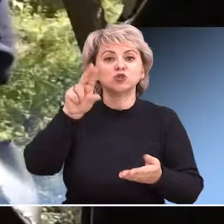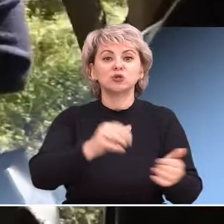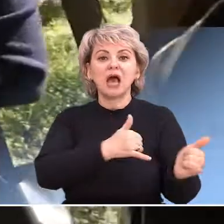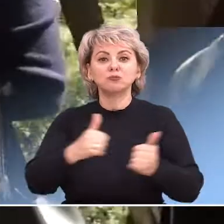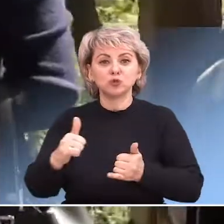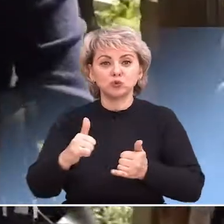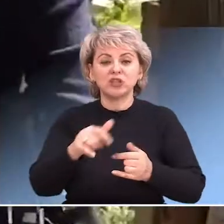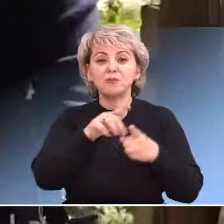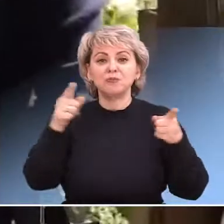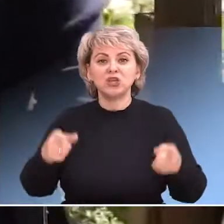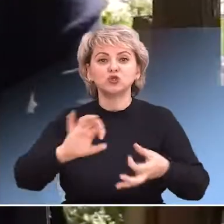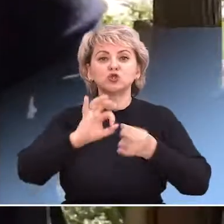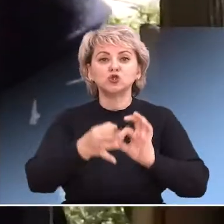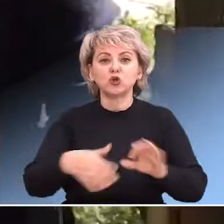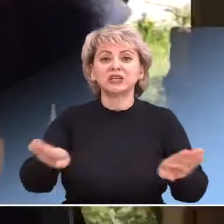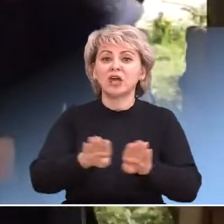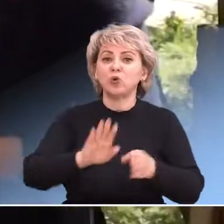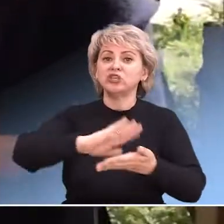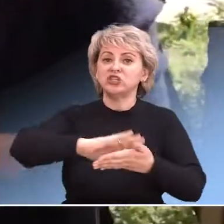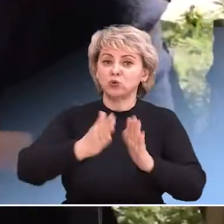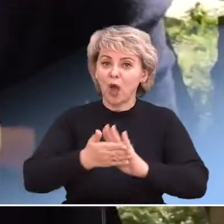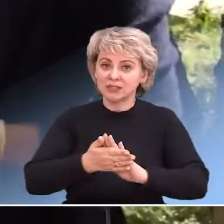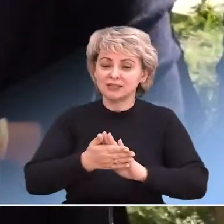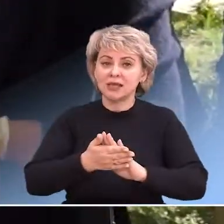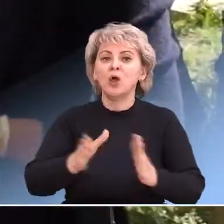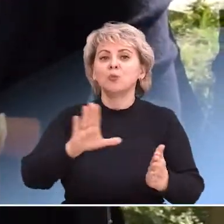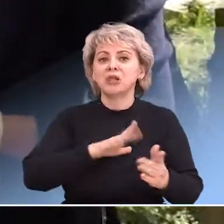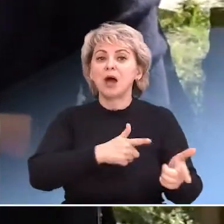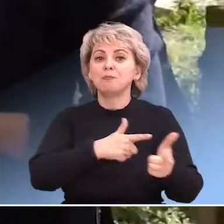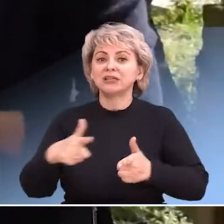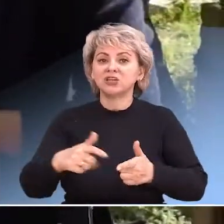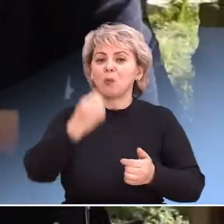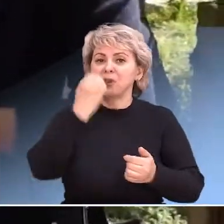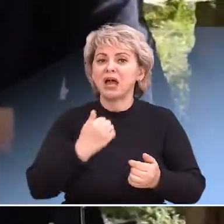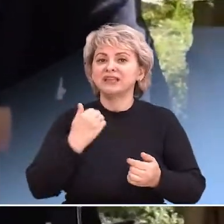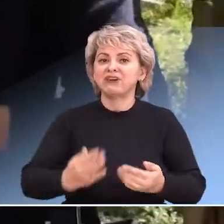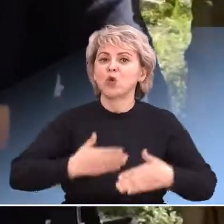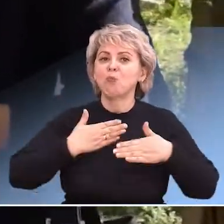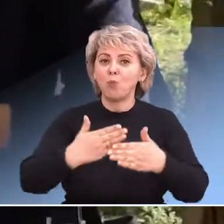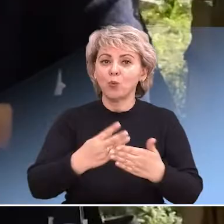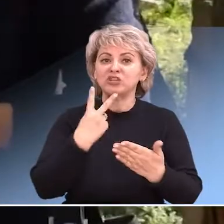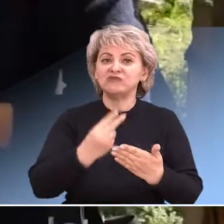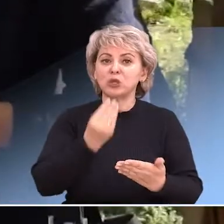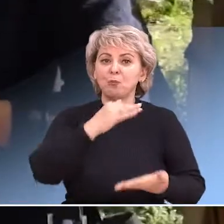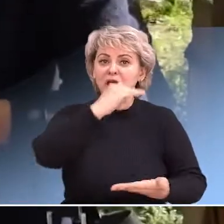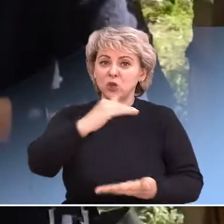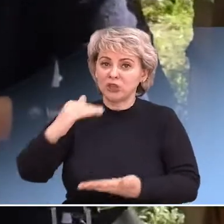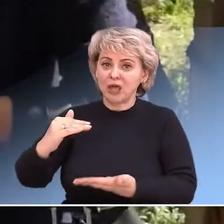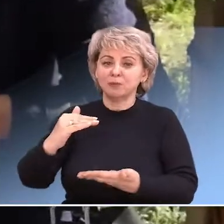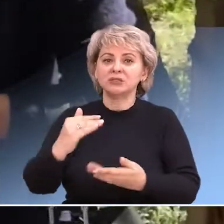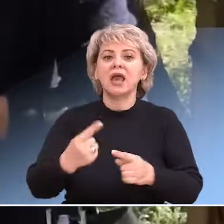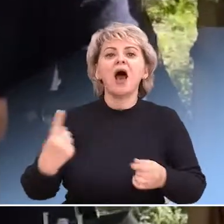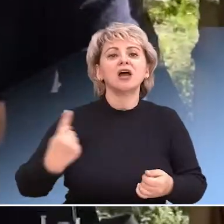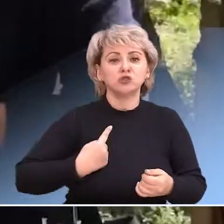Центра социального обслуживания. В период сложной эпидемиологической ситуации была подготовлена благотворительная помощь в виде